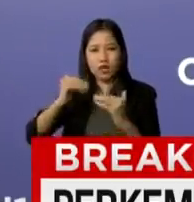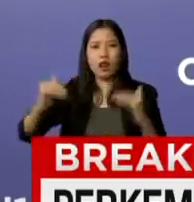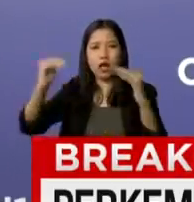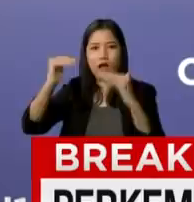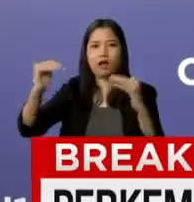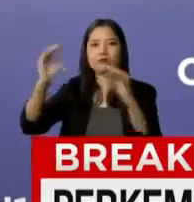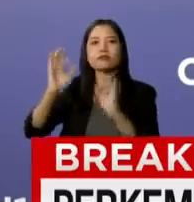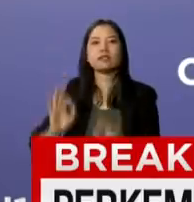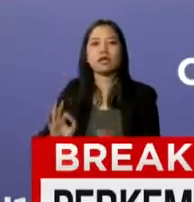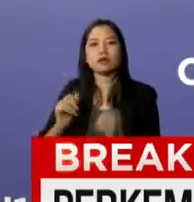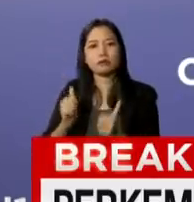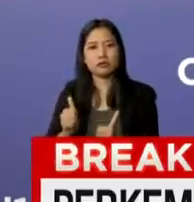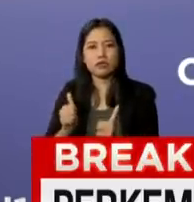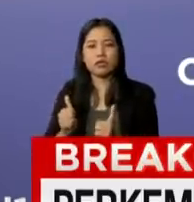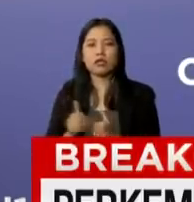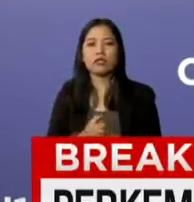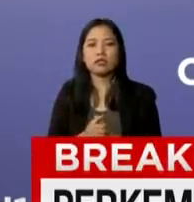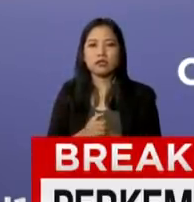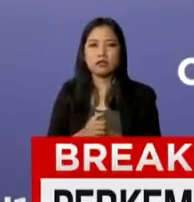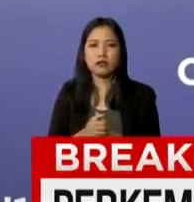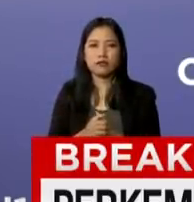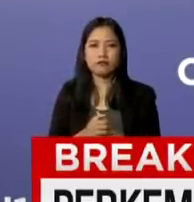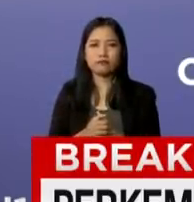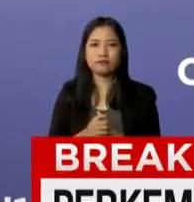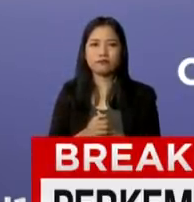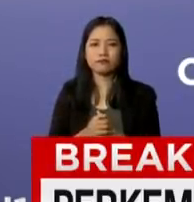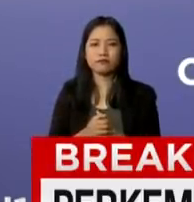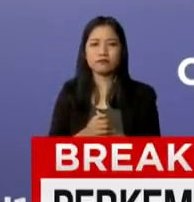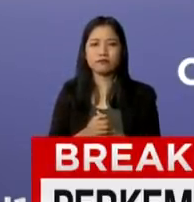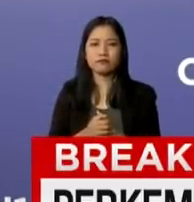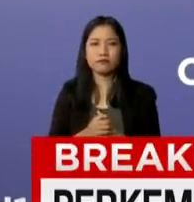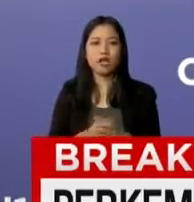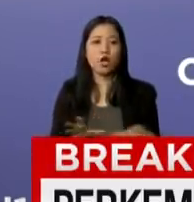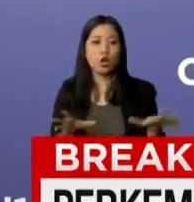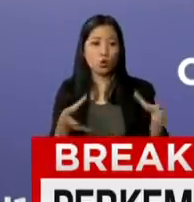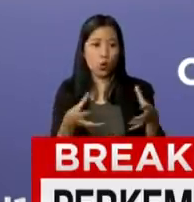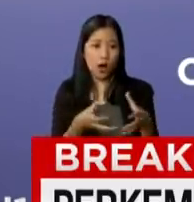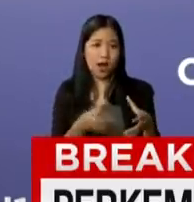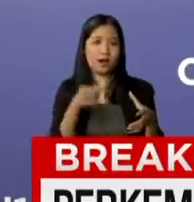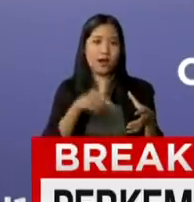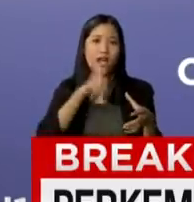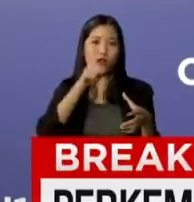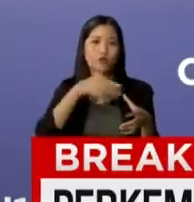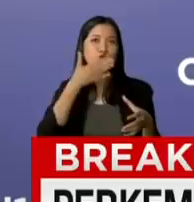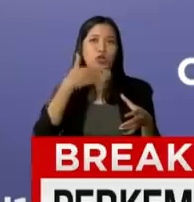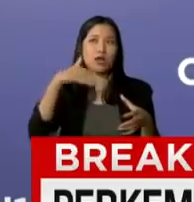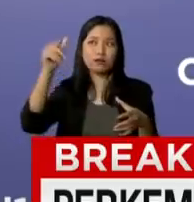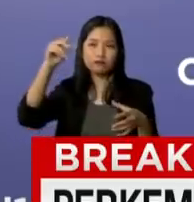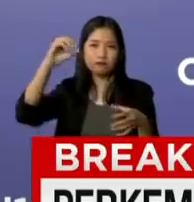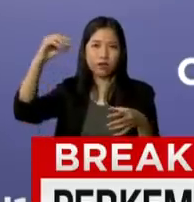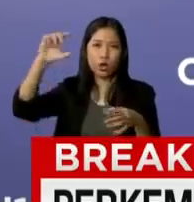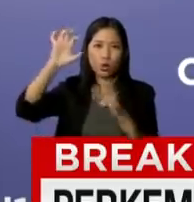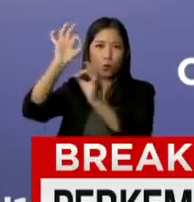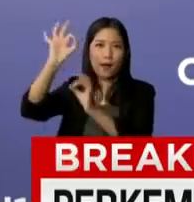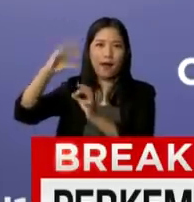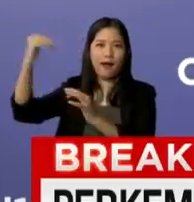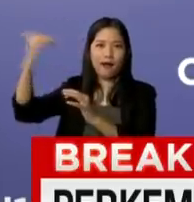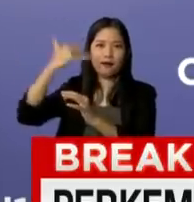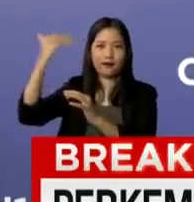situ Hai Oleh karena itu pelihara ruangan kita dengan ventilasi yang maksimal